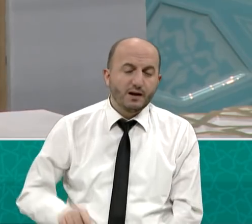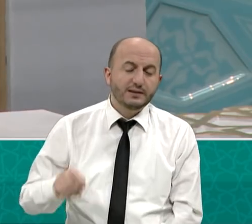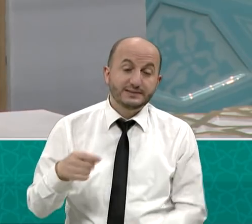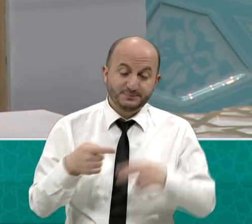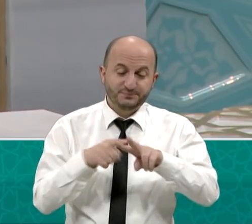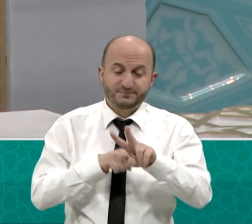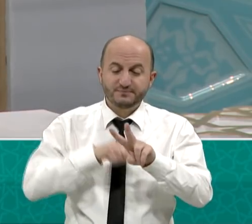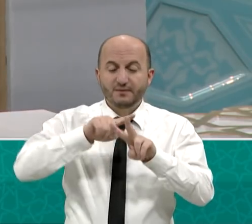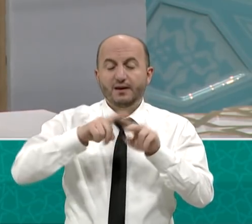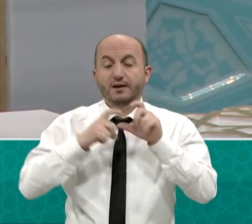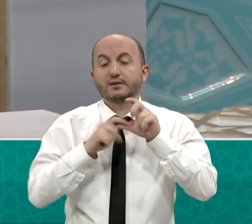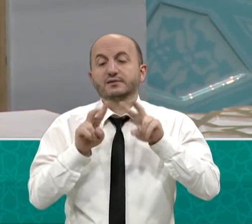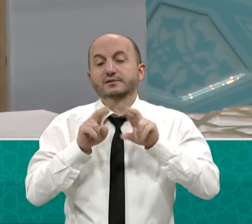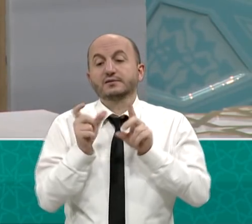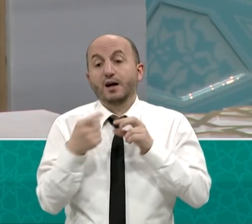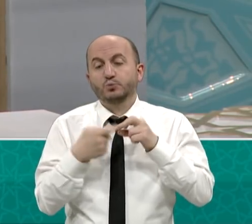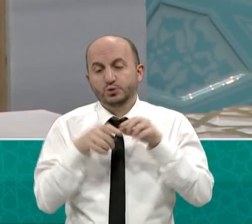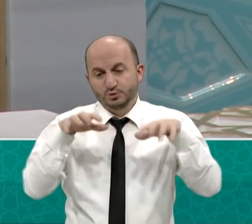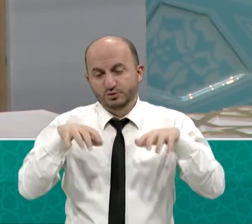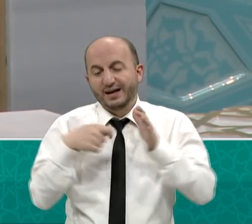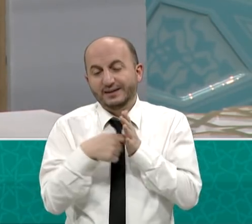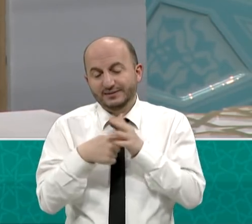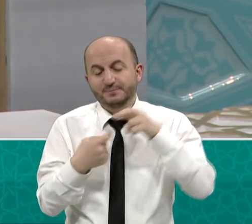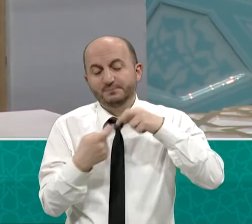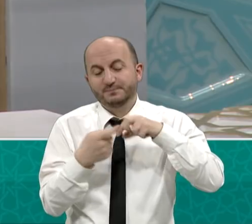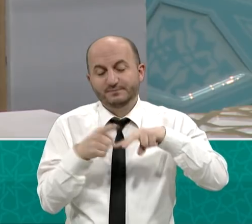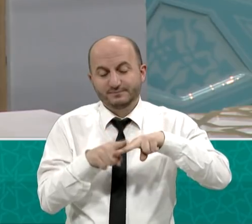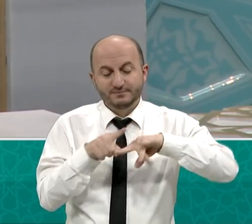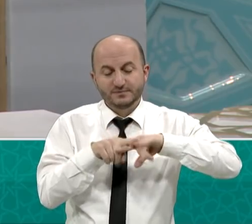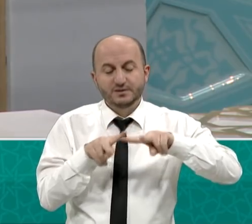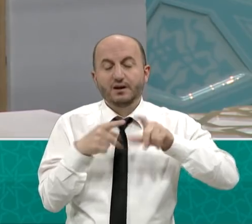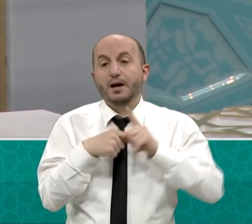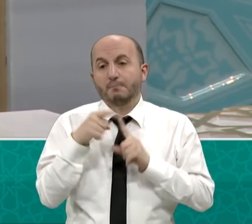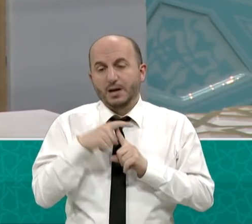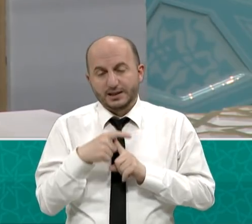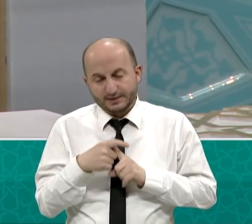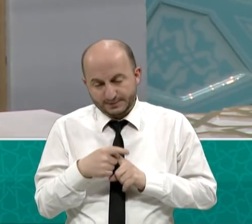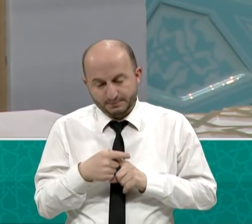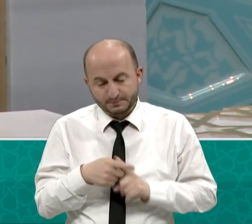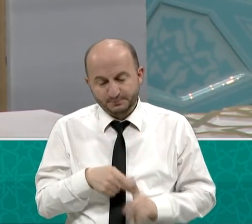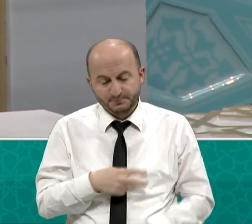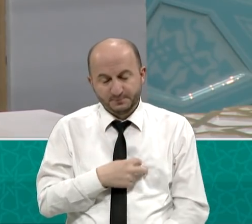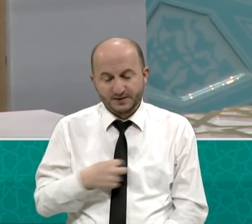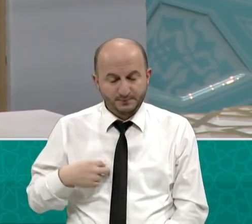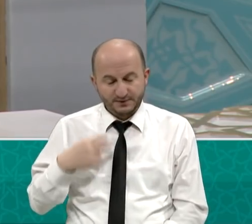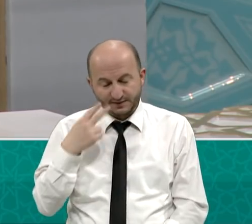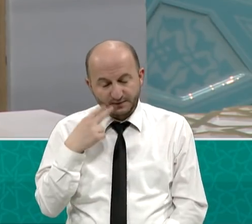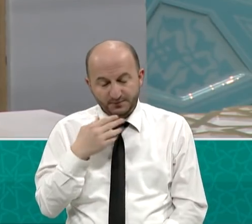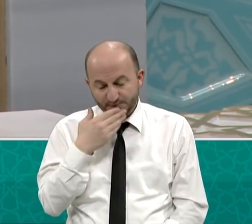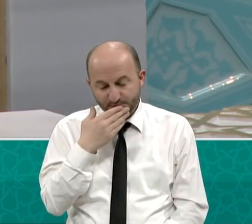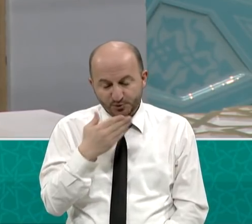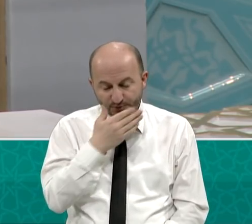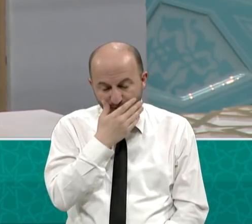de bu rahmetin farkındalığı içerisinde olmak durumundayız. Efendimizin bu hadisi onu göstermiş